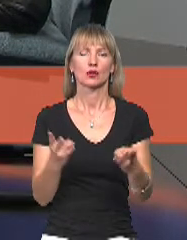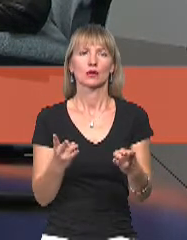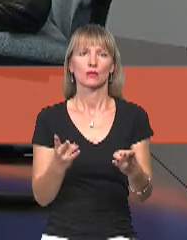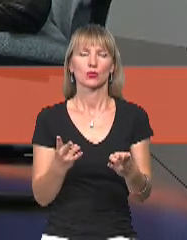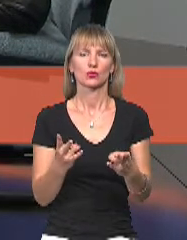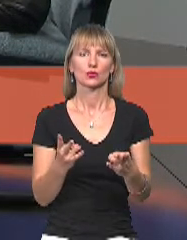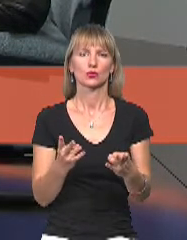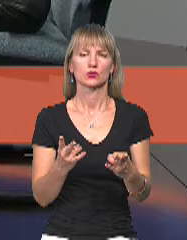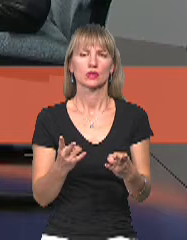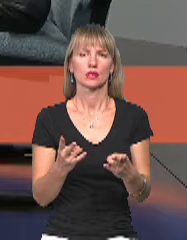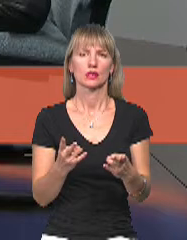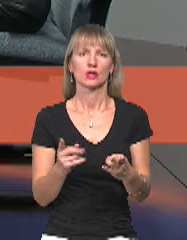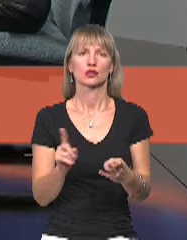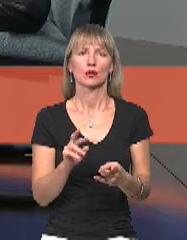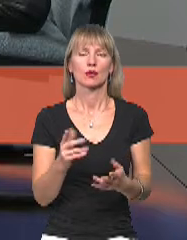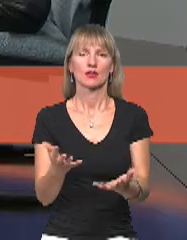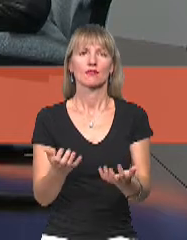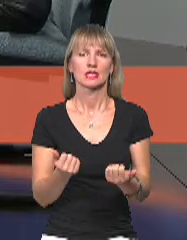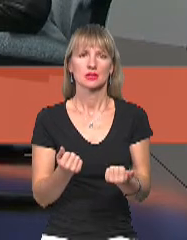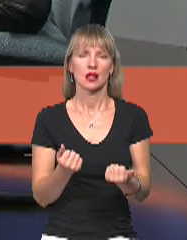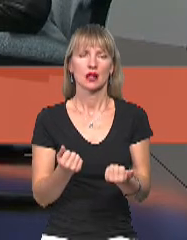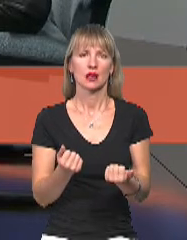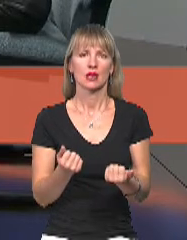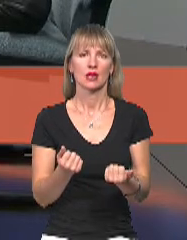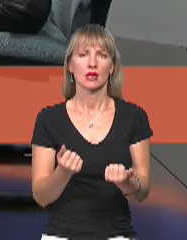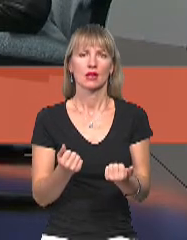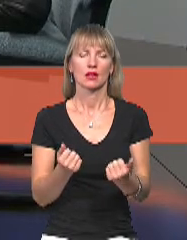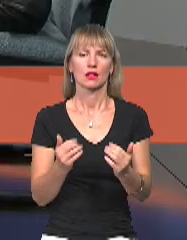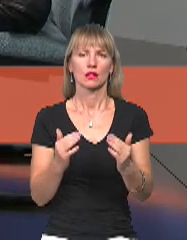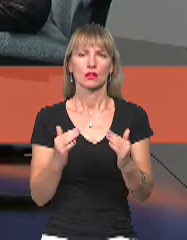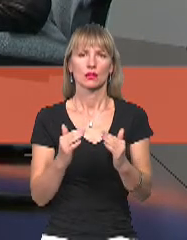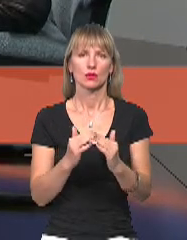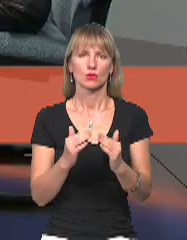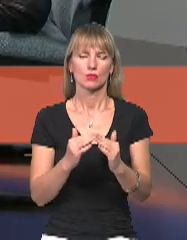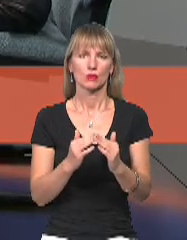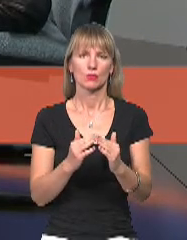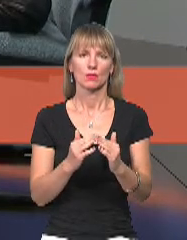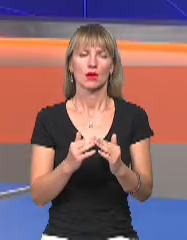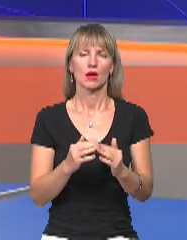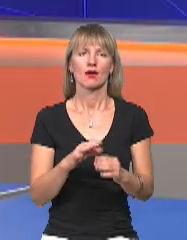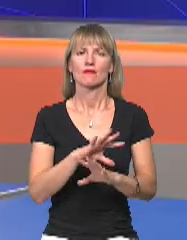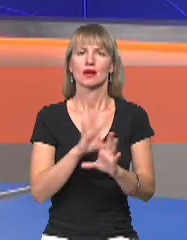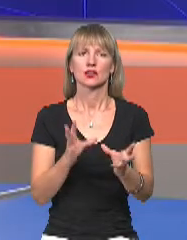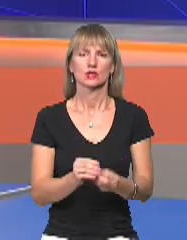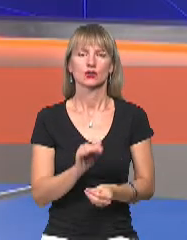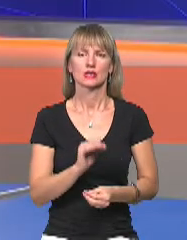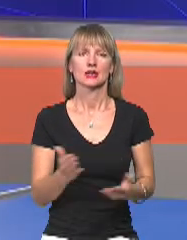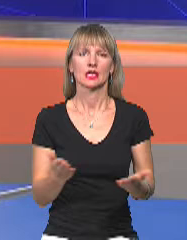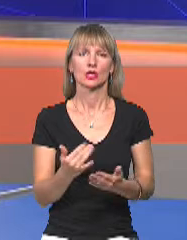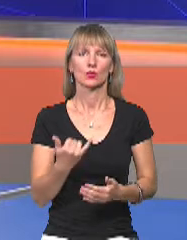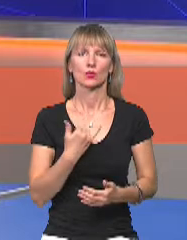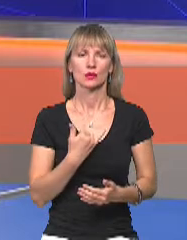опіки, які залишилися без батьківського піклування? Ну, всього дітей, які у нас залишились